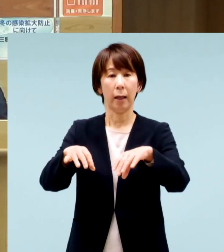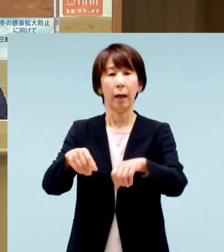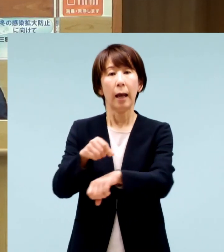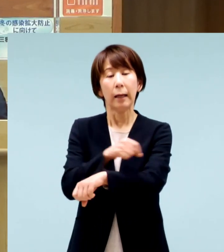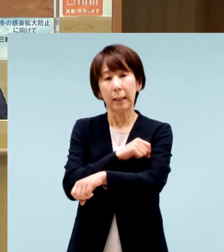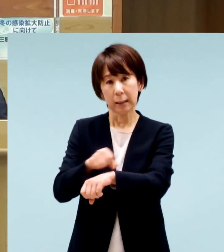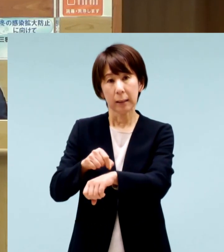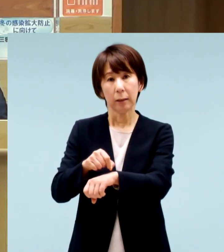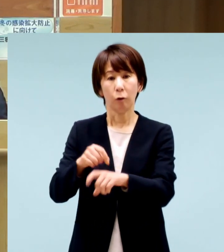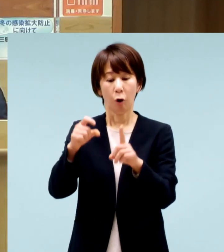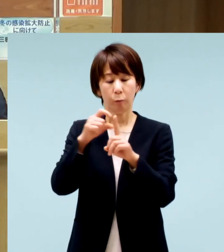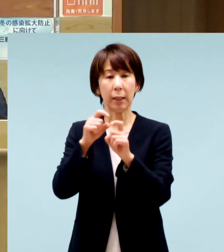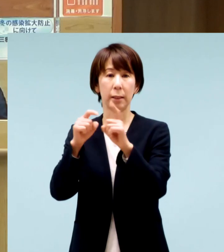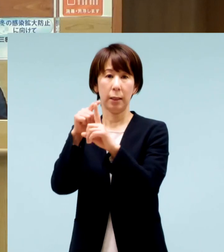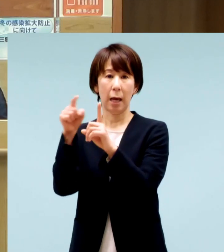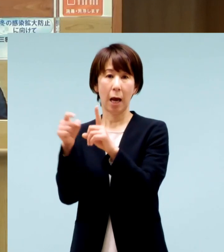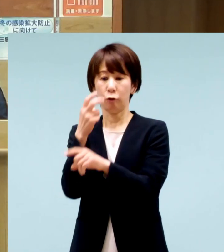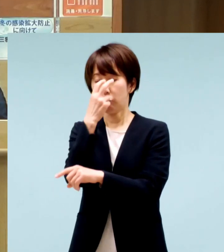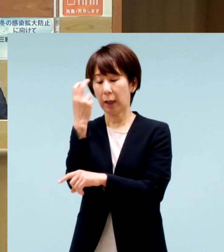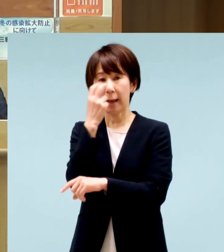査場、まあ、ここも